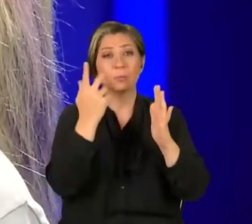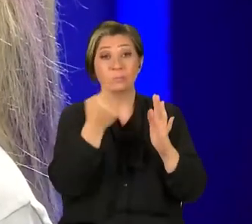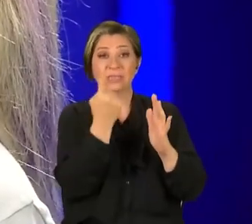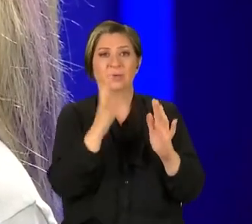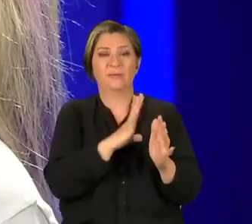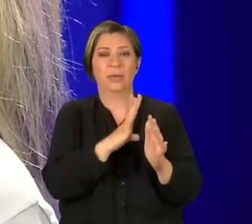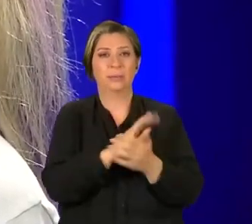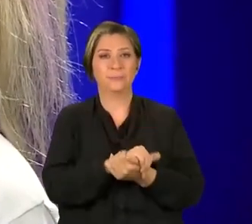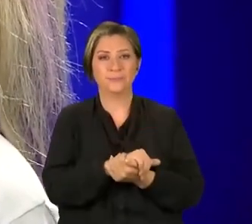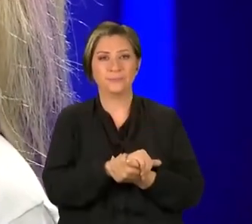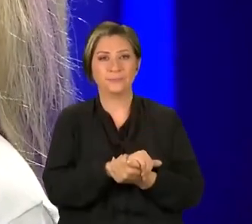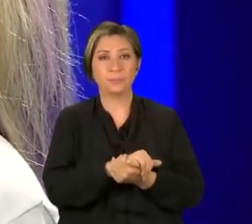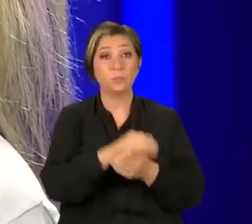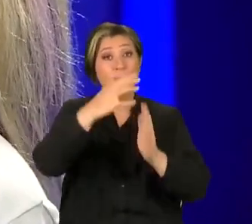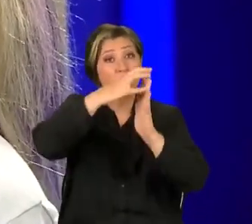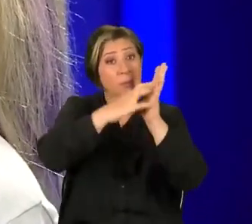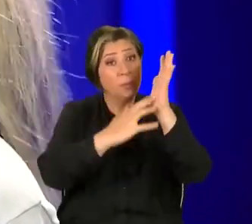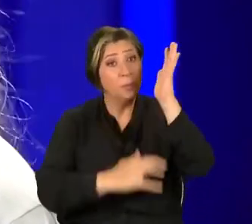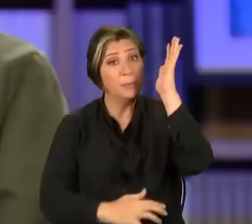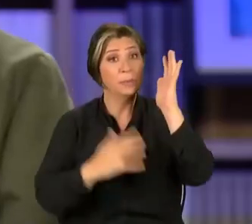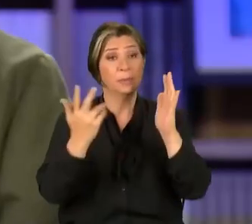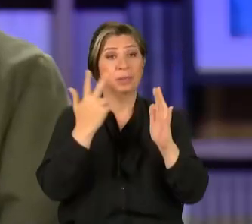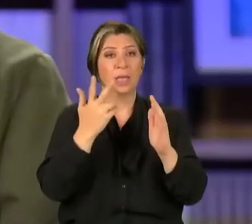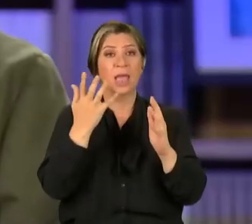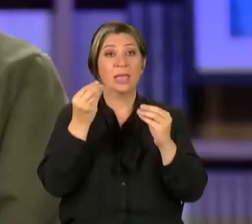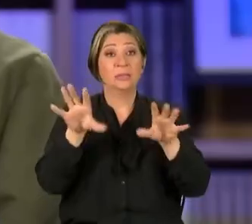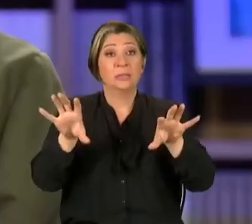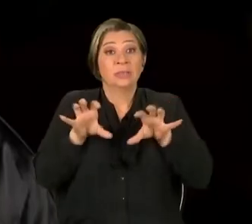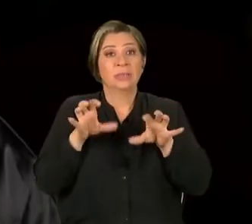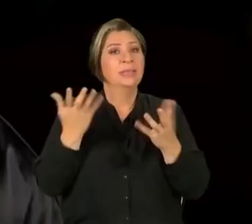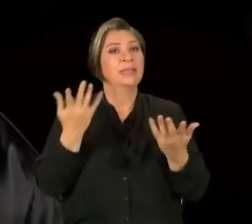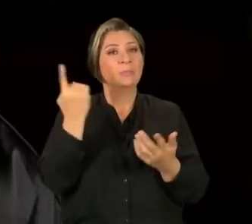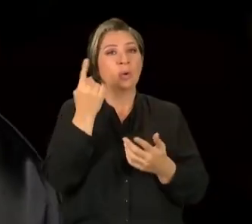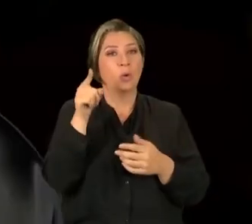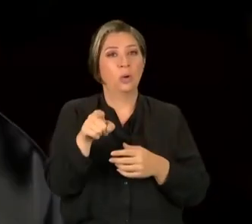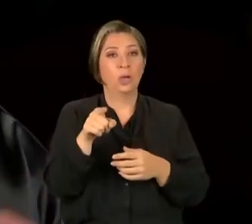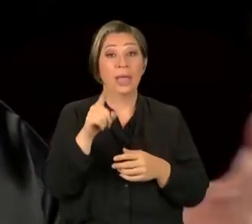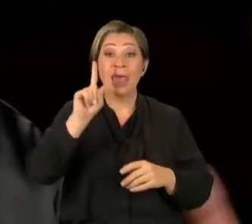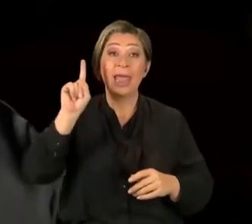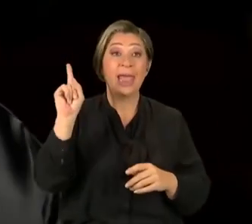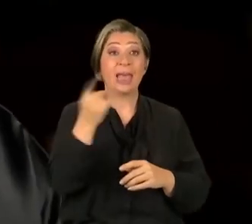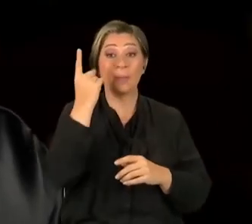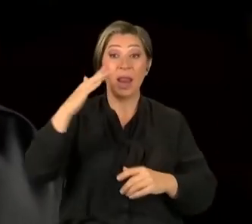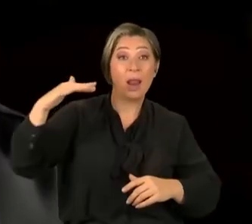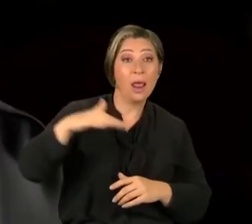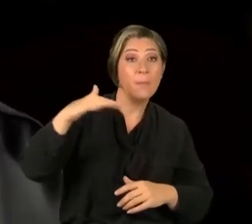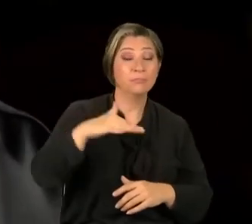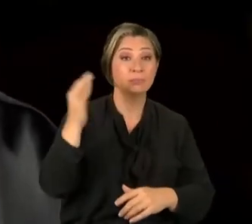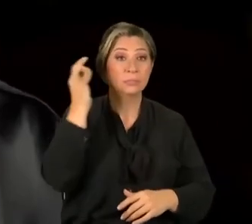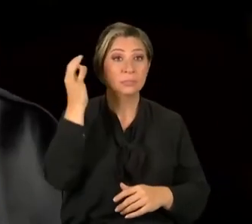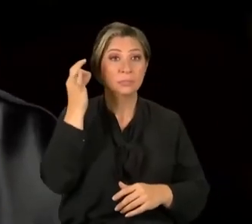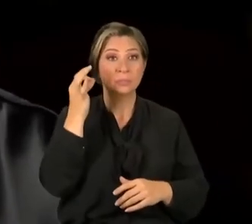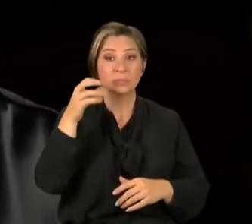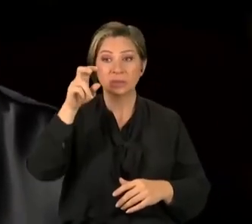var. Yani evet. Uzun. Beni en çok etkileyen şeylerden bir tanesi olmuştu. İlk defa böyle bir rap parçası dinledim.